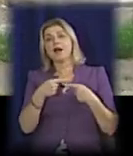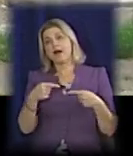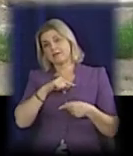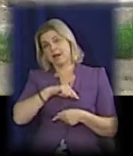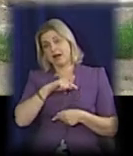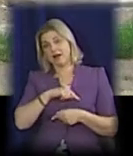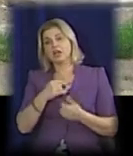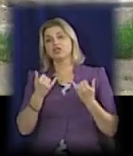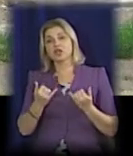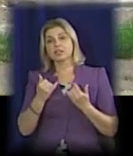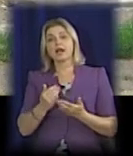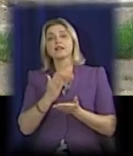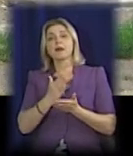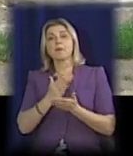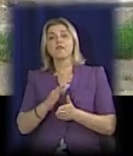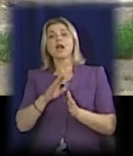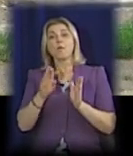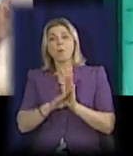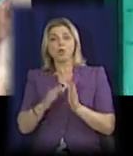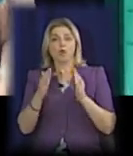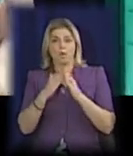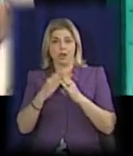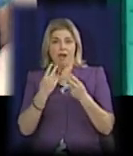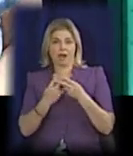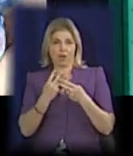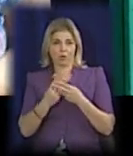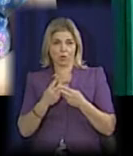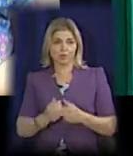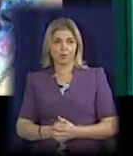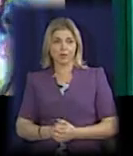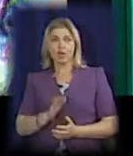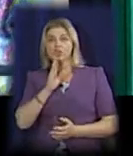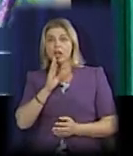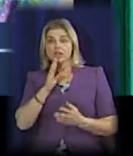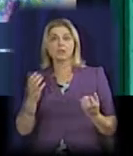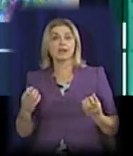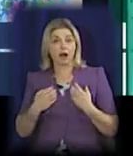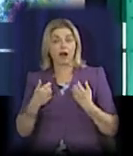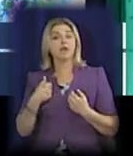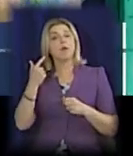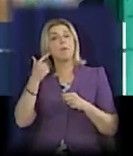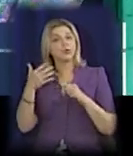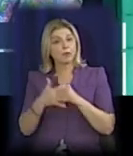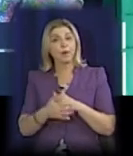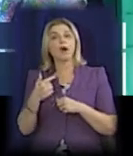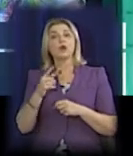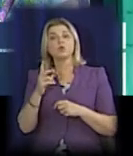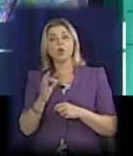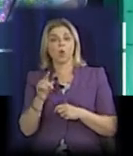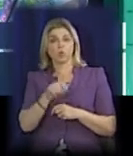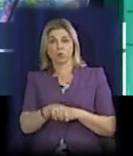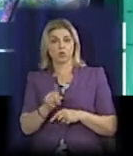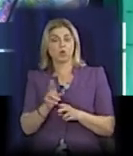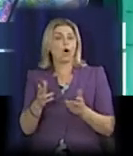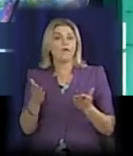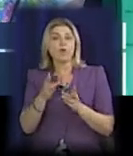Наразі перебуває під, так би мовити, домашнім арештом. Звісно, жінка злякалась, я розумію, але це не значить, що вона тут якусь шкоду